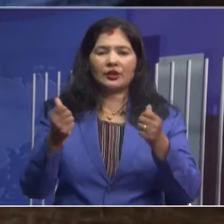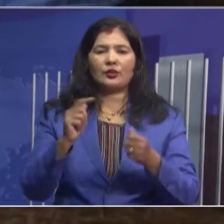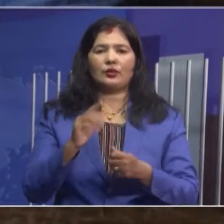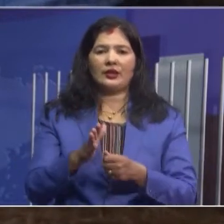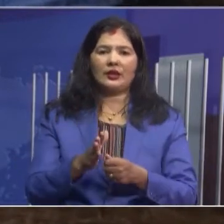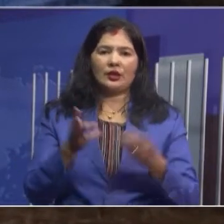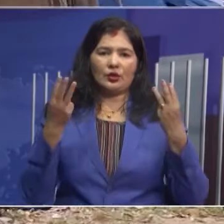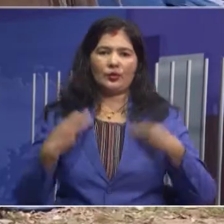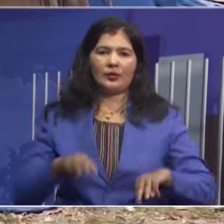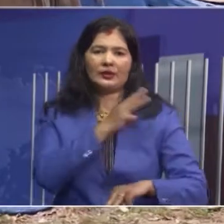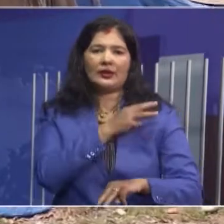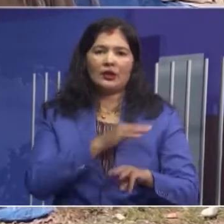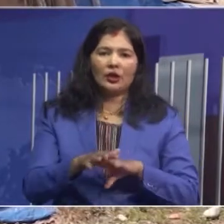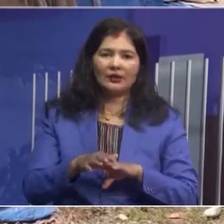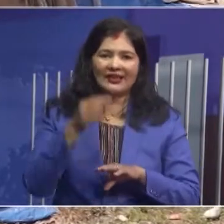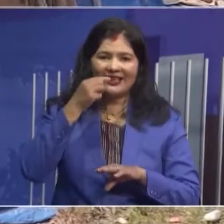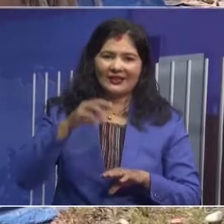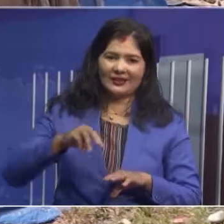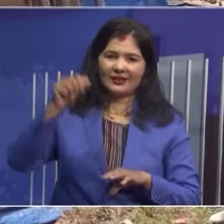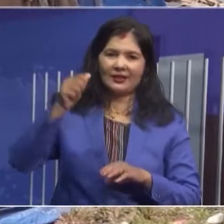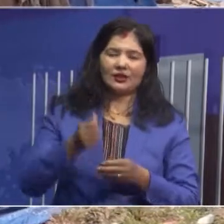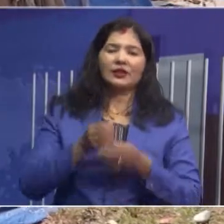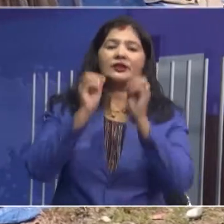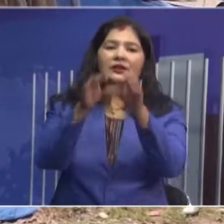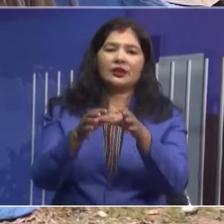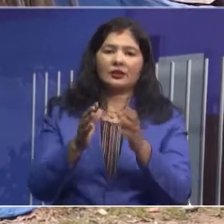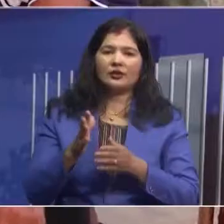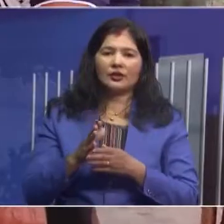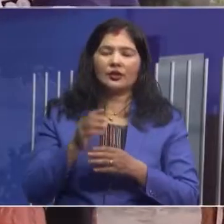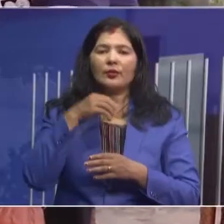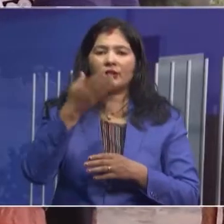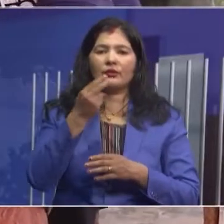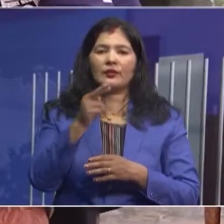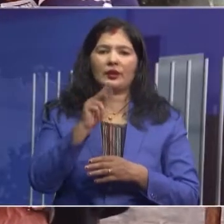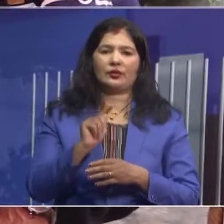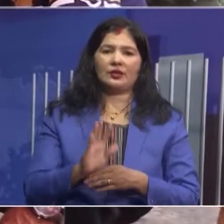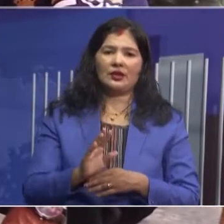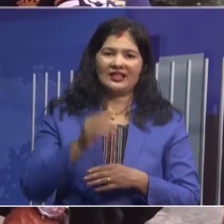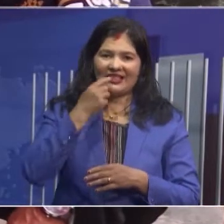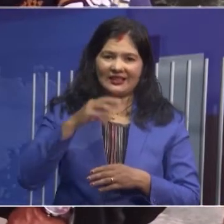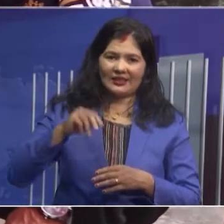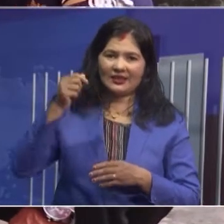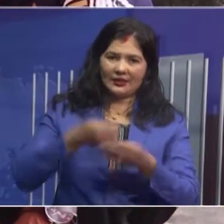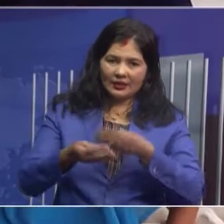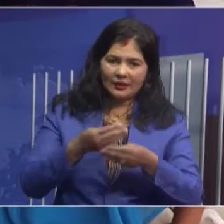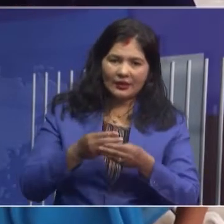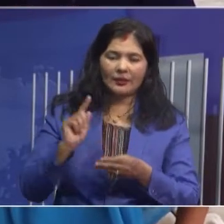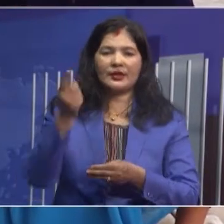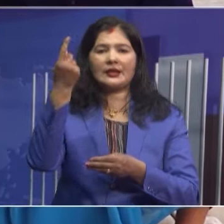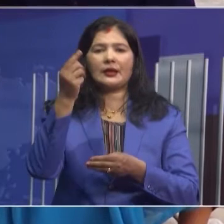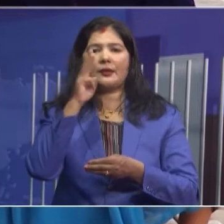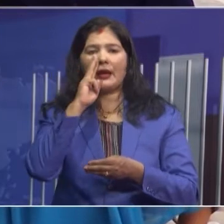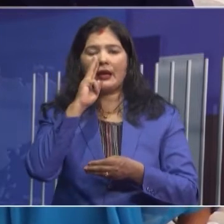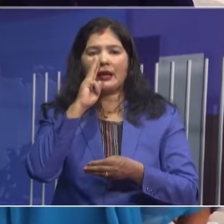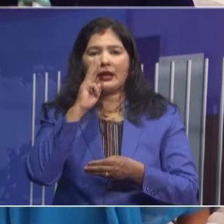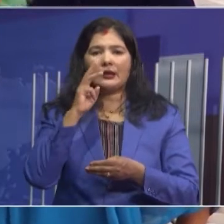उपलब्ध गराउन नसकिएको कार्यालय प्रमुख पारसनाथ प्रसाद चौधरीले बताउनुभयो। चिनी खरिदका लागि वैशाखमा नै टेन्डर गरिए